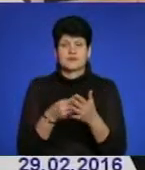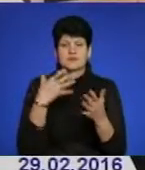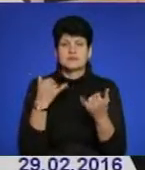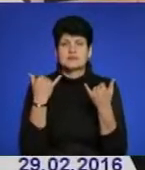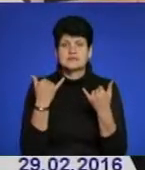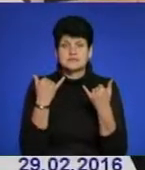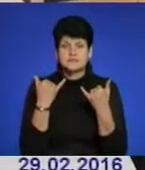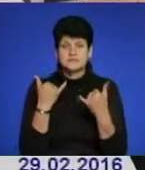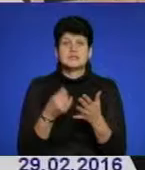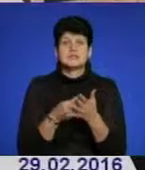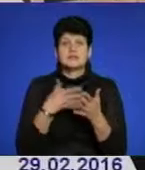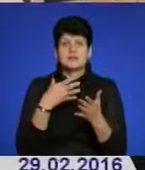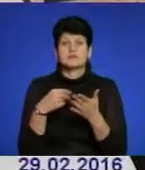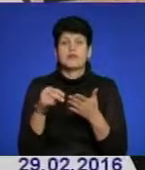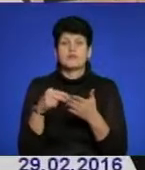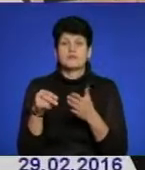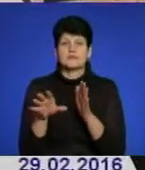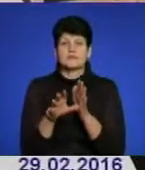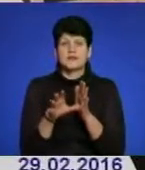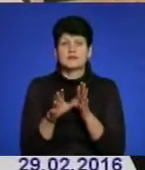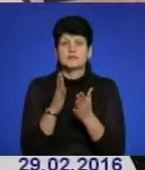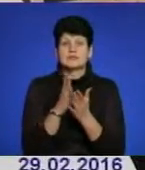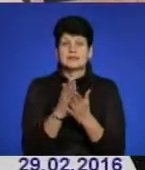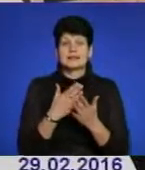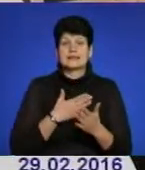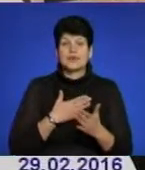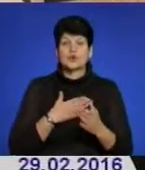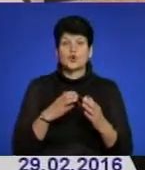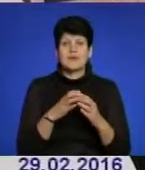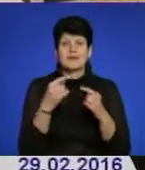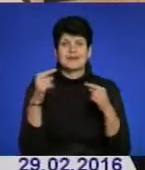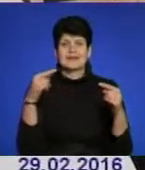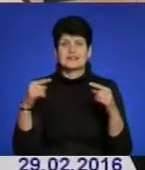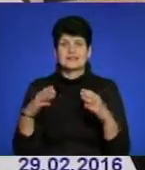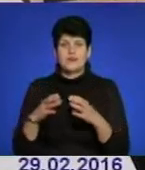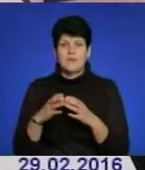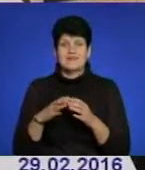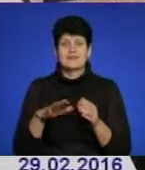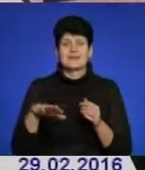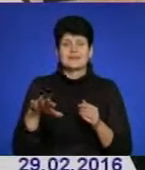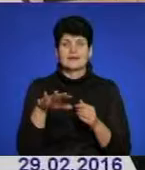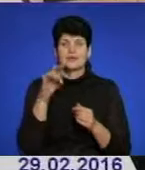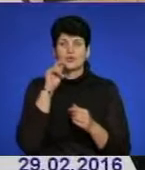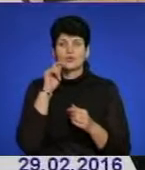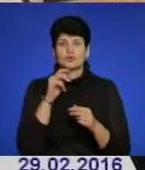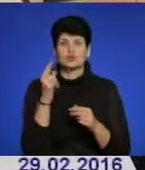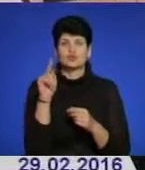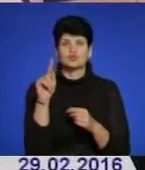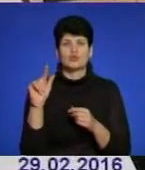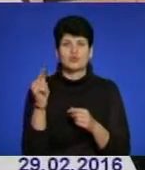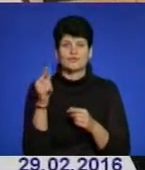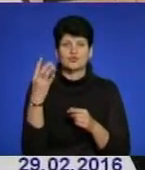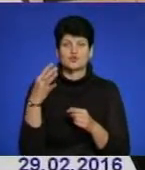закупівлі електричної енергії на оптовому ринку становить для нашої компанії і для всіх інших компаній на території України 1 гривню